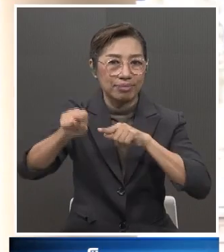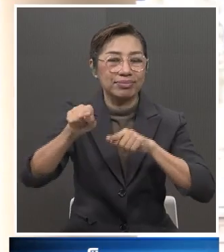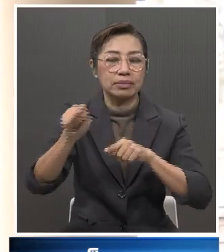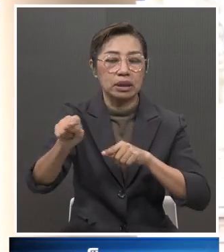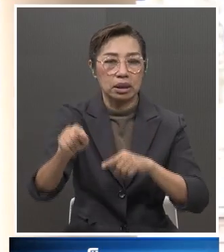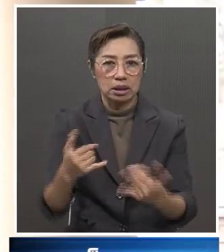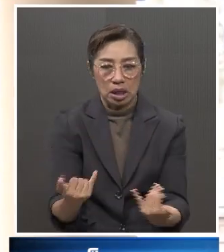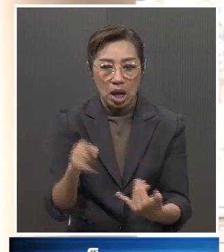ๆเริ่มเห็นภาพใช่มั้ยฮะ